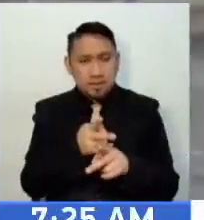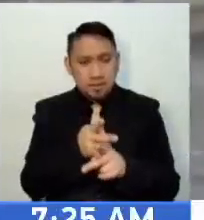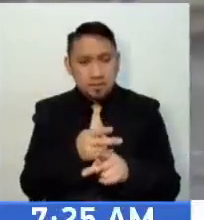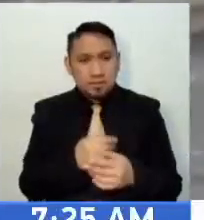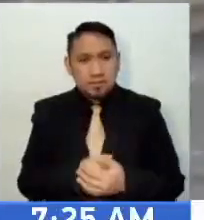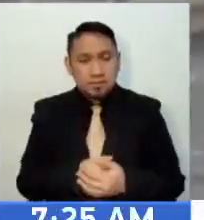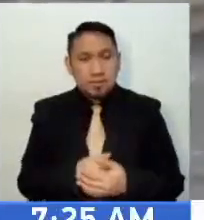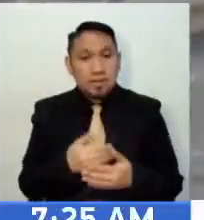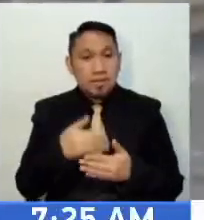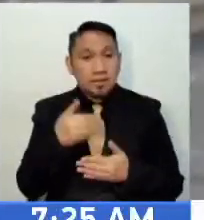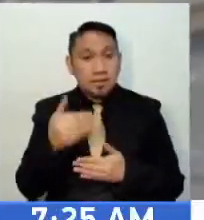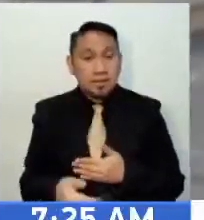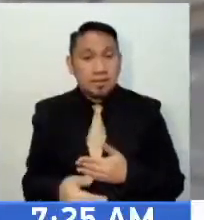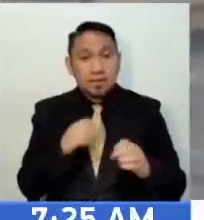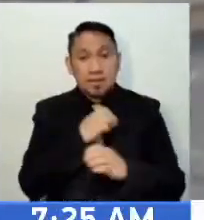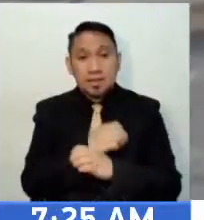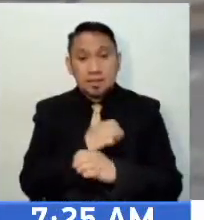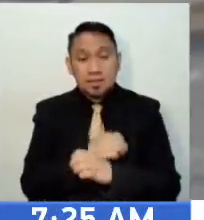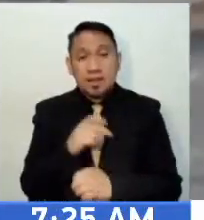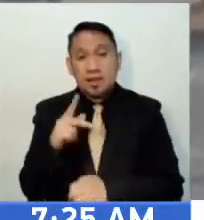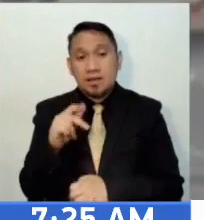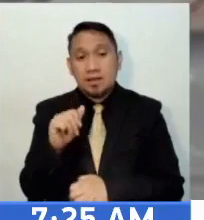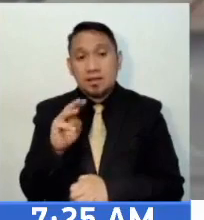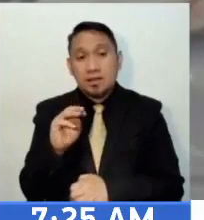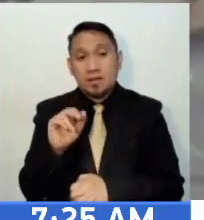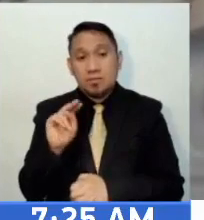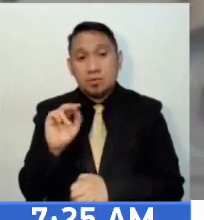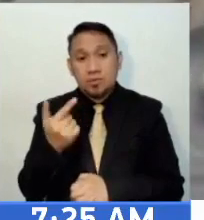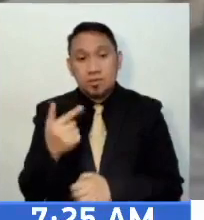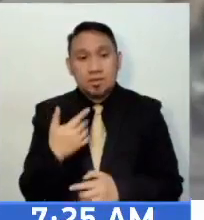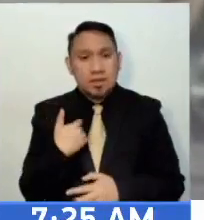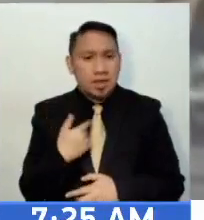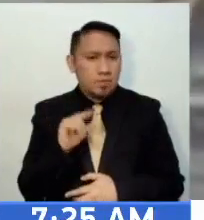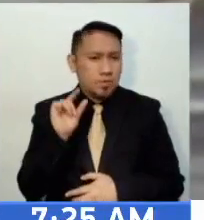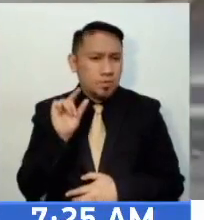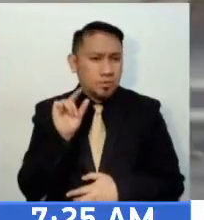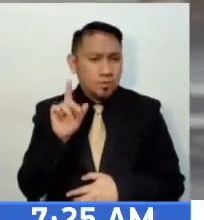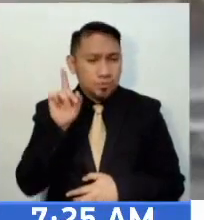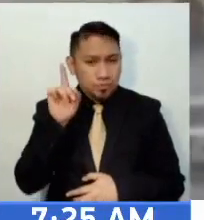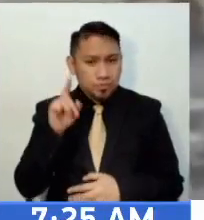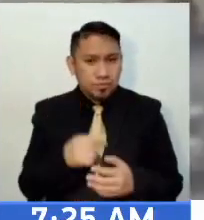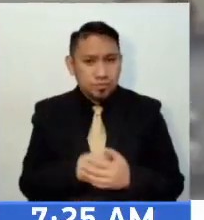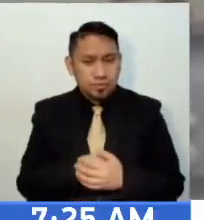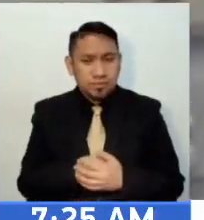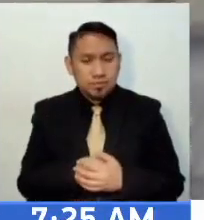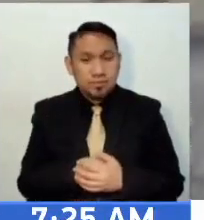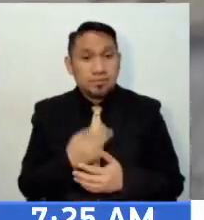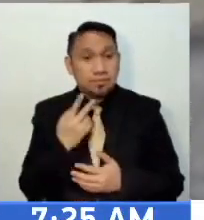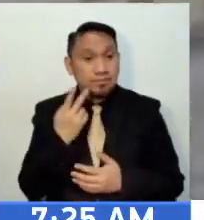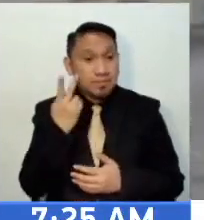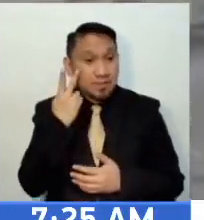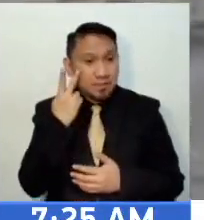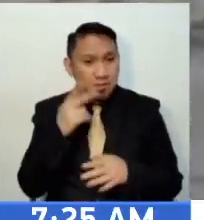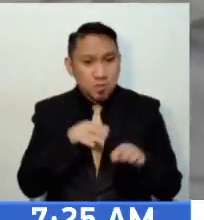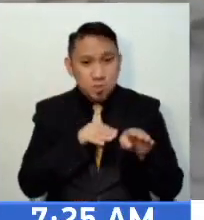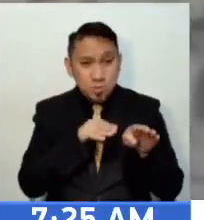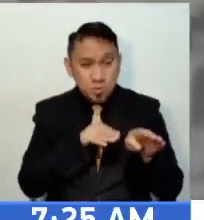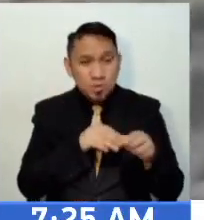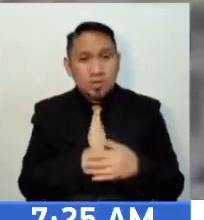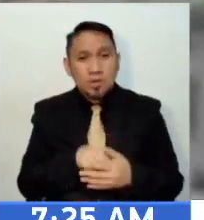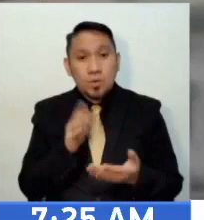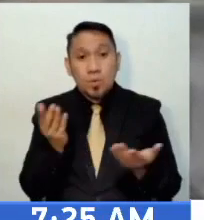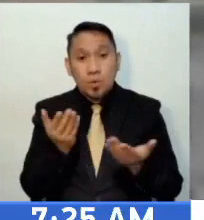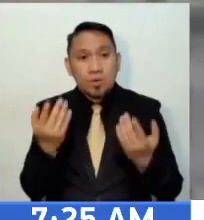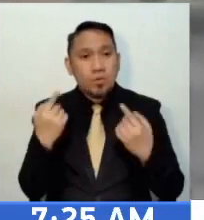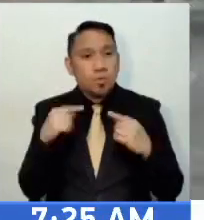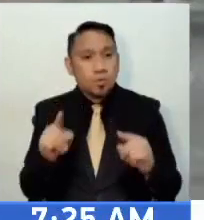natin. Ayan. Medyo nagkakaroon lang po ng konting build-up dun sa kaliwang bahagi po ng inyong mga screen. Yan po ay papuntang